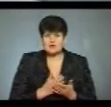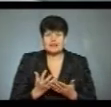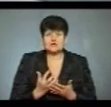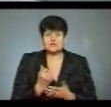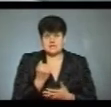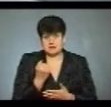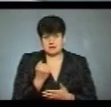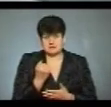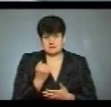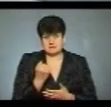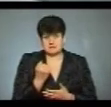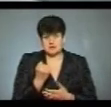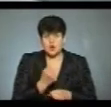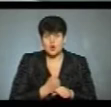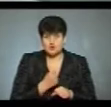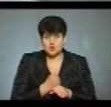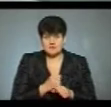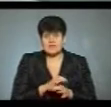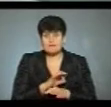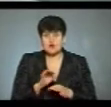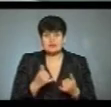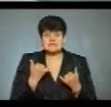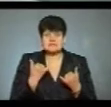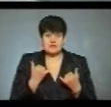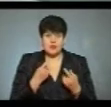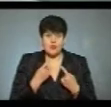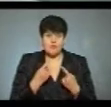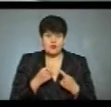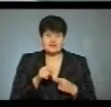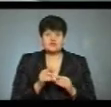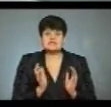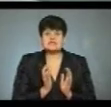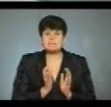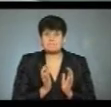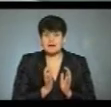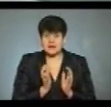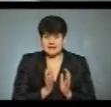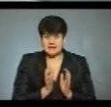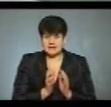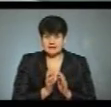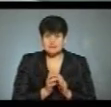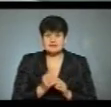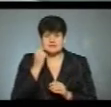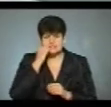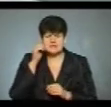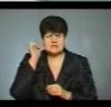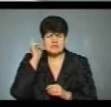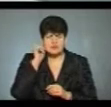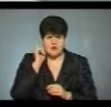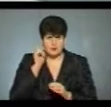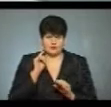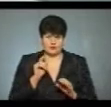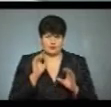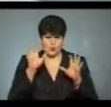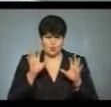досягнення розробники проєкту зараз ставлять то, що вони зберегли із існуючого трудового кодексу